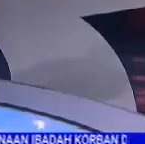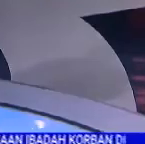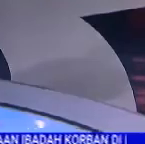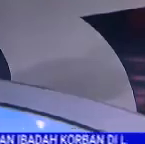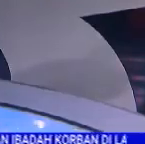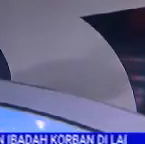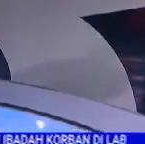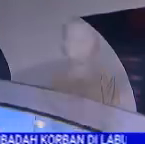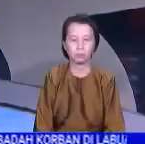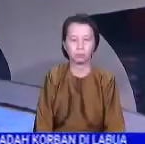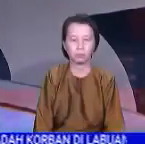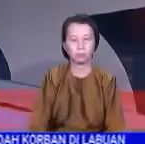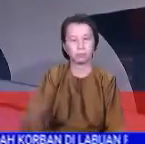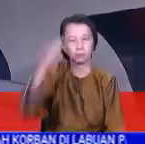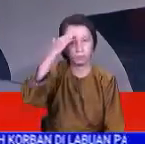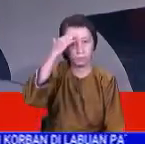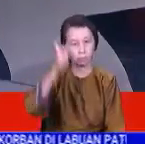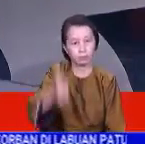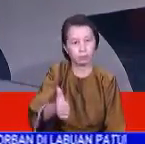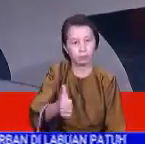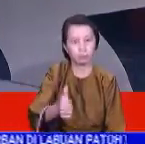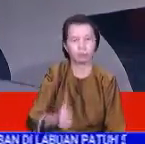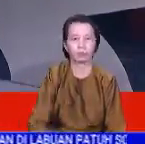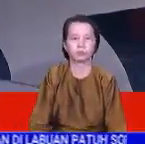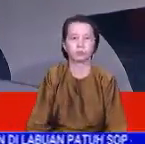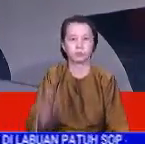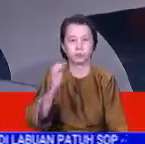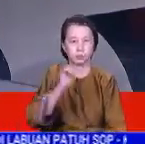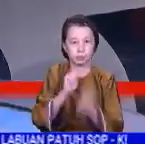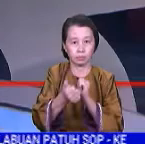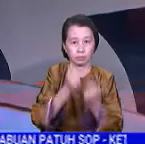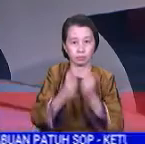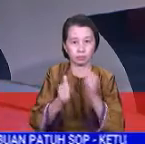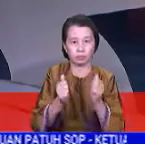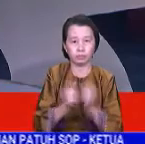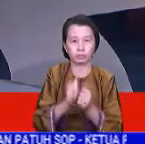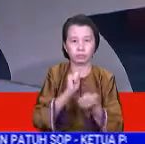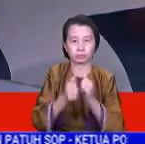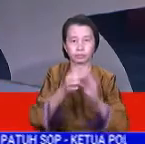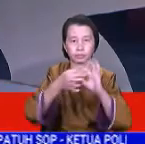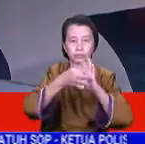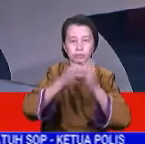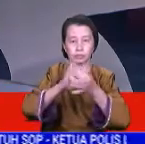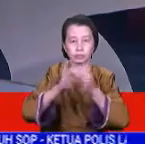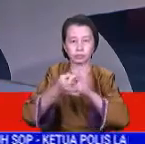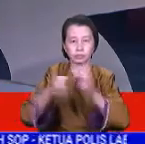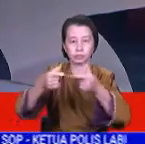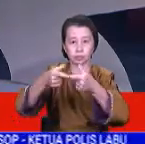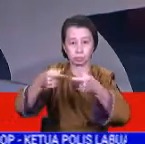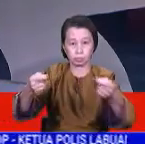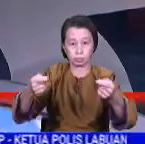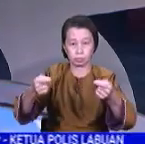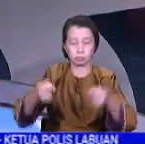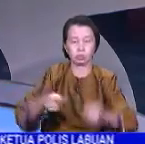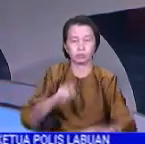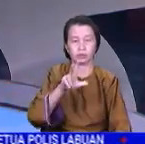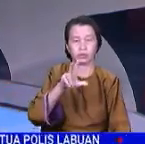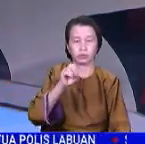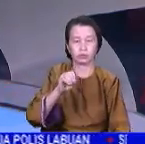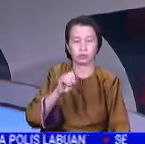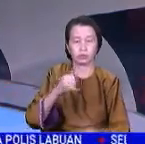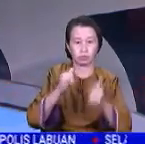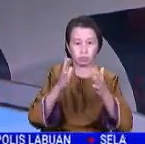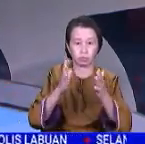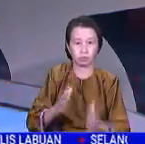Assalamualaikum, salam sejahtera bersama saya Chairul Islam dalam edisi Sukan. Sukan kita mulakan dengan perkembangan Sukan Olimpik Tokyo 2020. Daripada 30 atlet negara